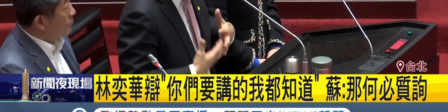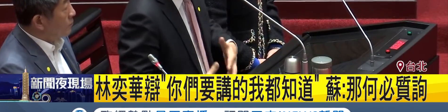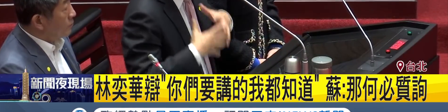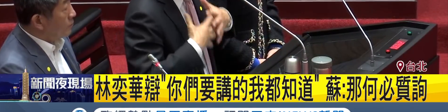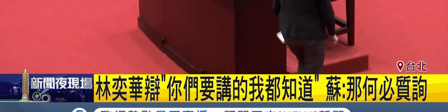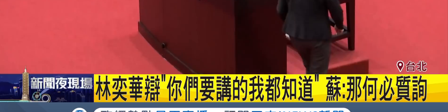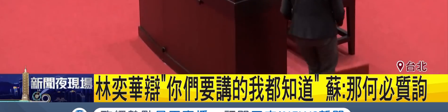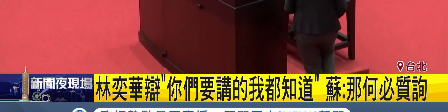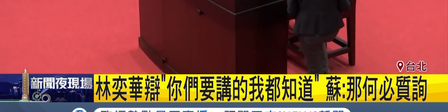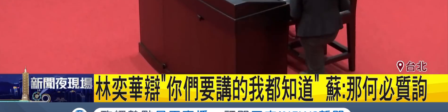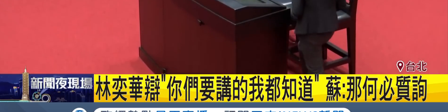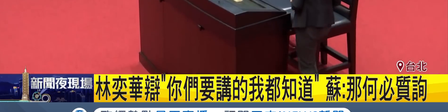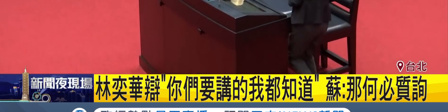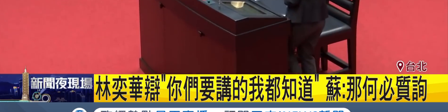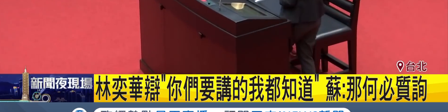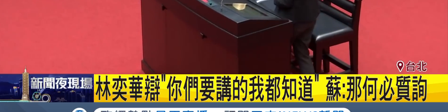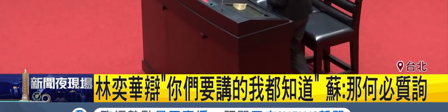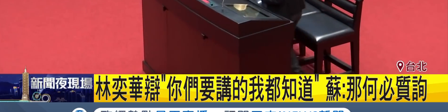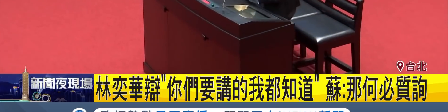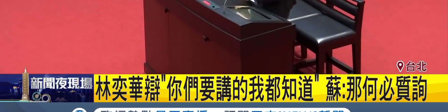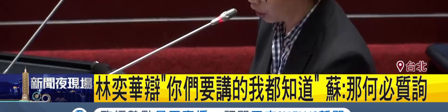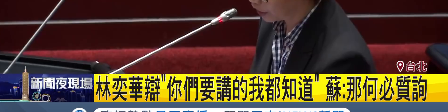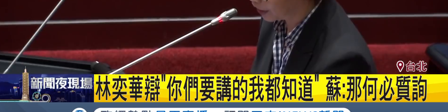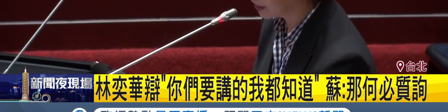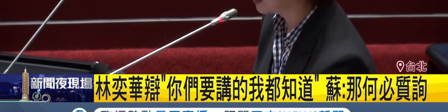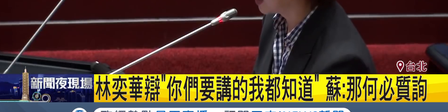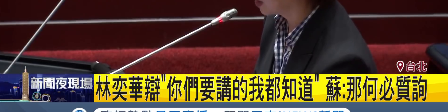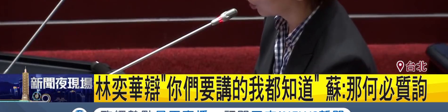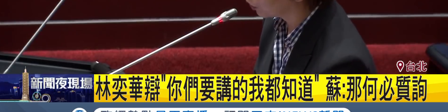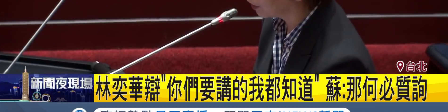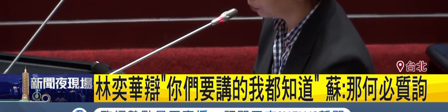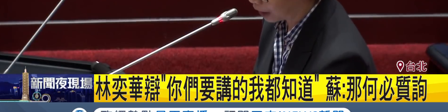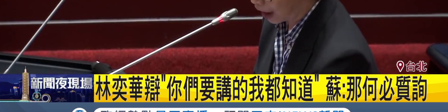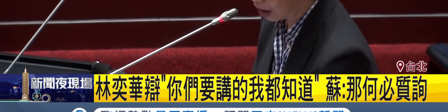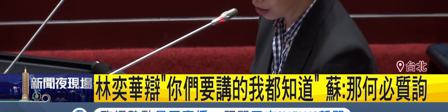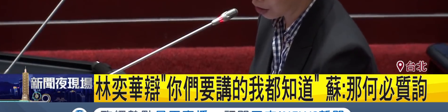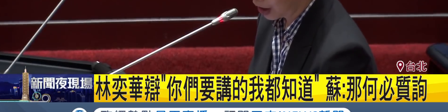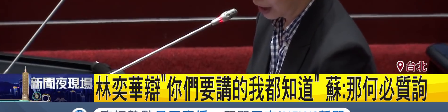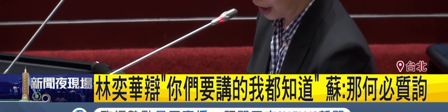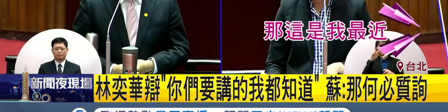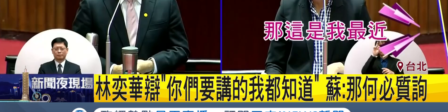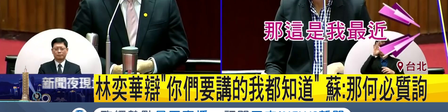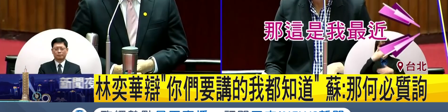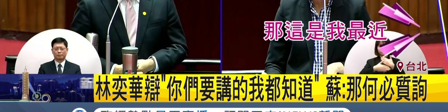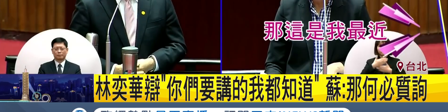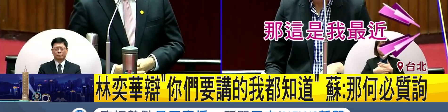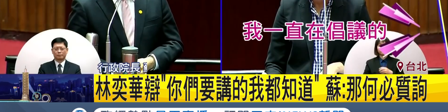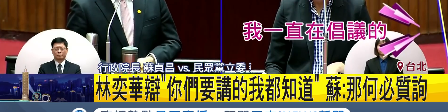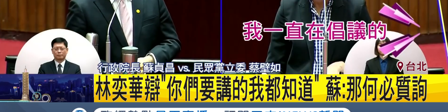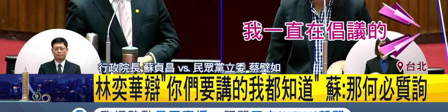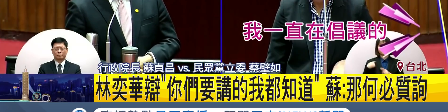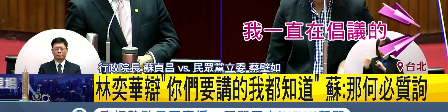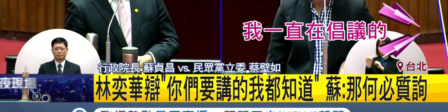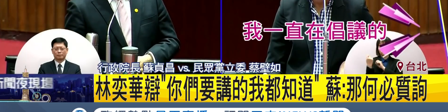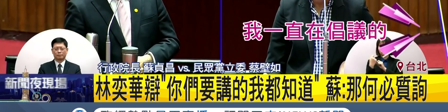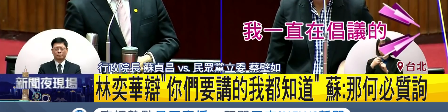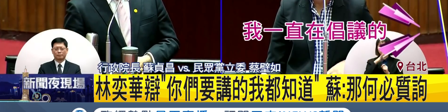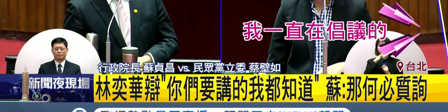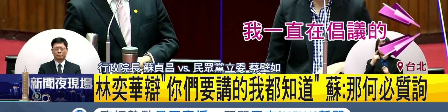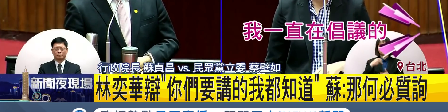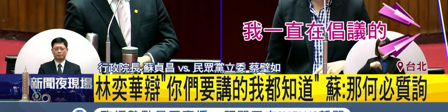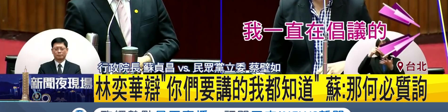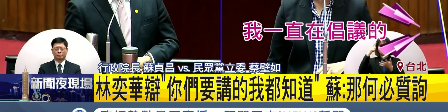真是浪费。反观民众党立委蔡壁如，第一次质询倒是充分利用时间。 那这是我最近我一直在倡议